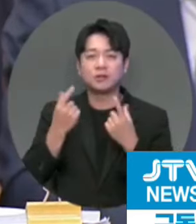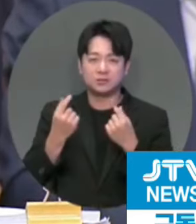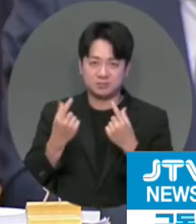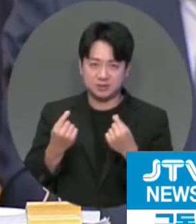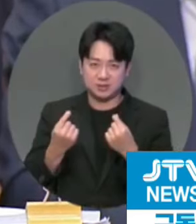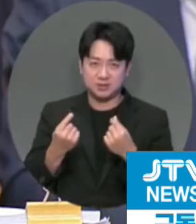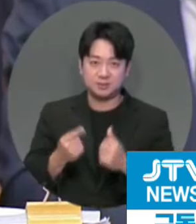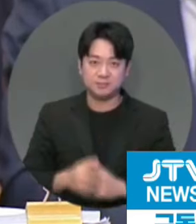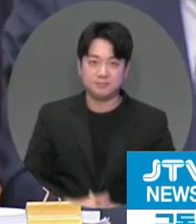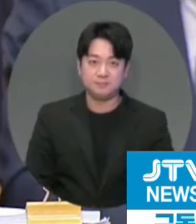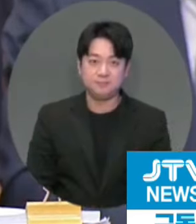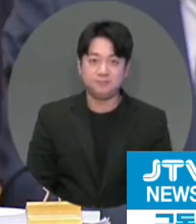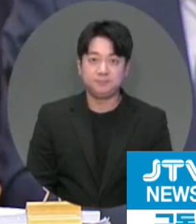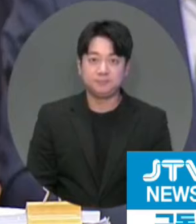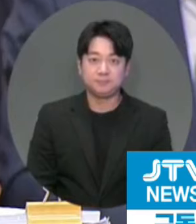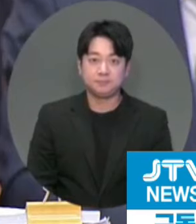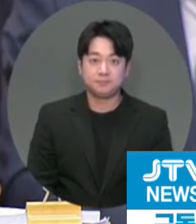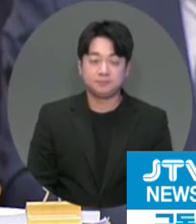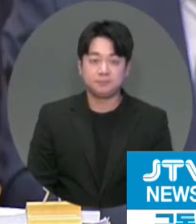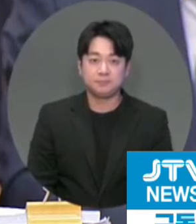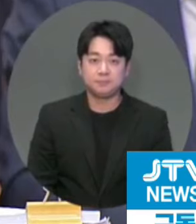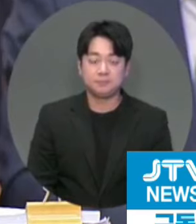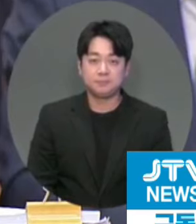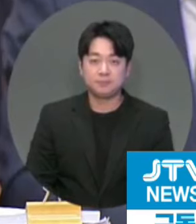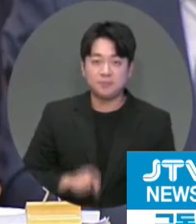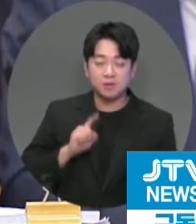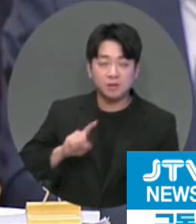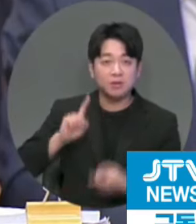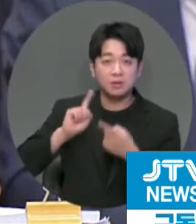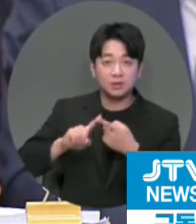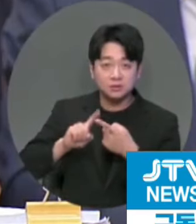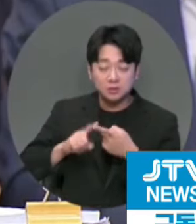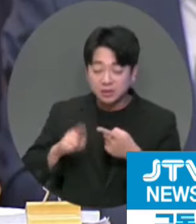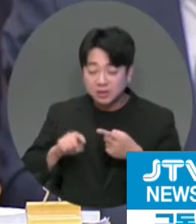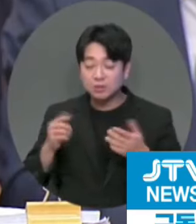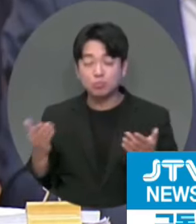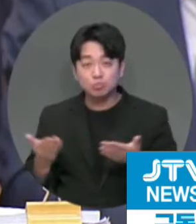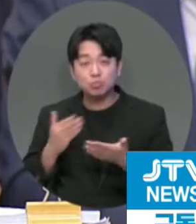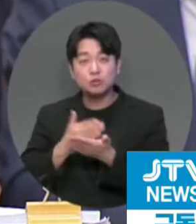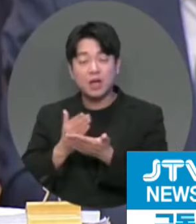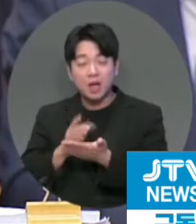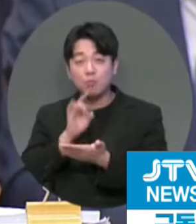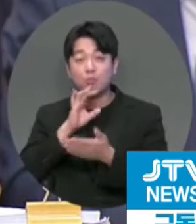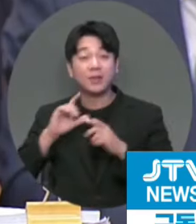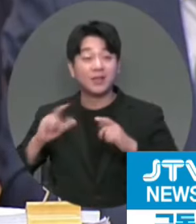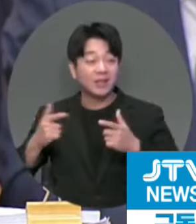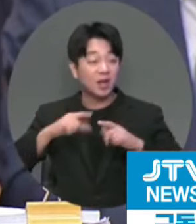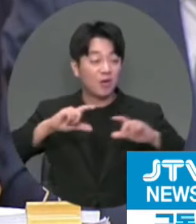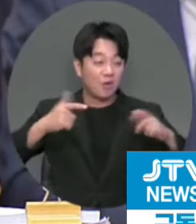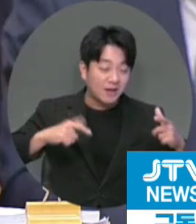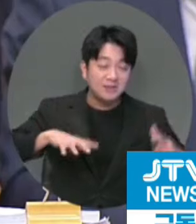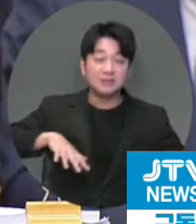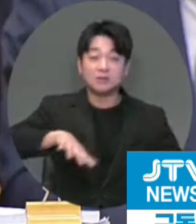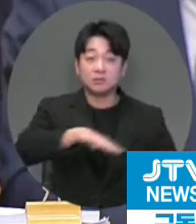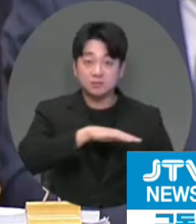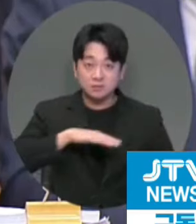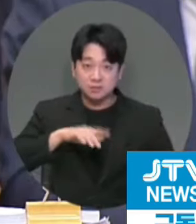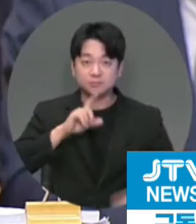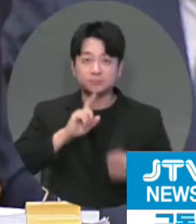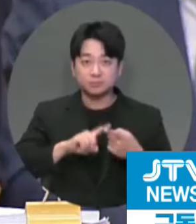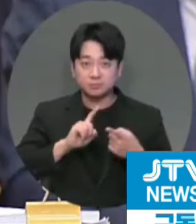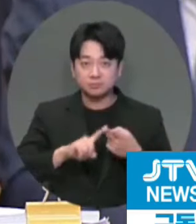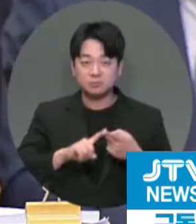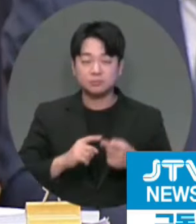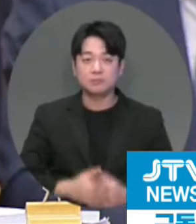이 공무직의 경우에 한 분야만이 아니고 다양한 분야에서 수많은 공무직이 정부에 있습니다.